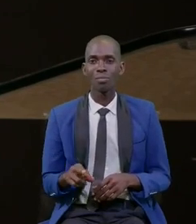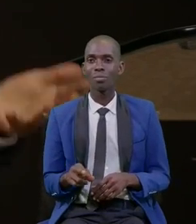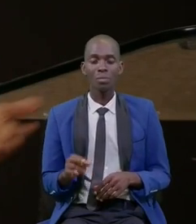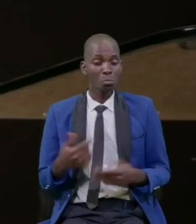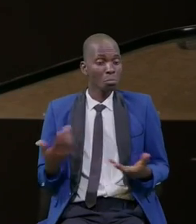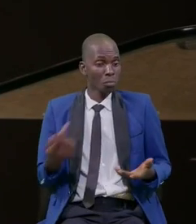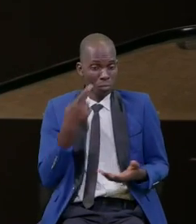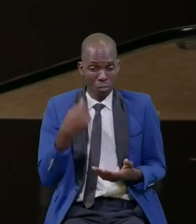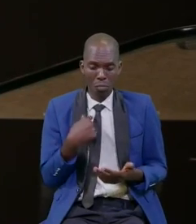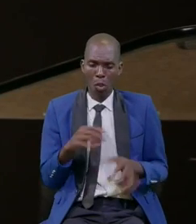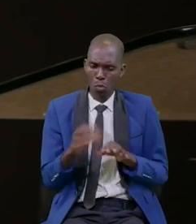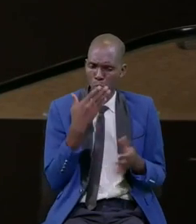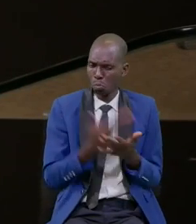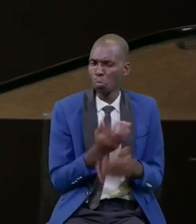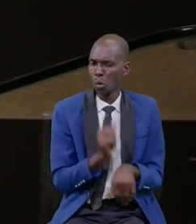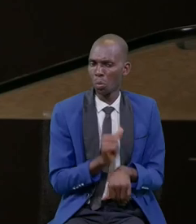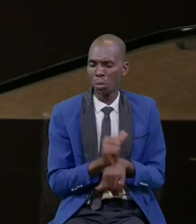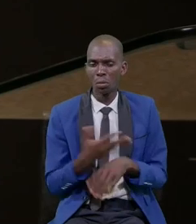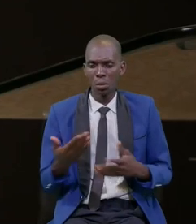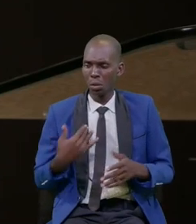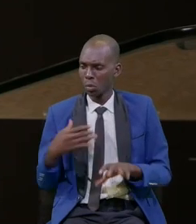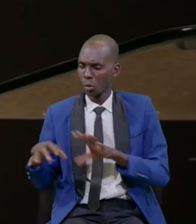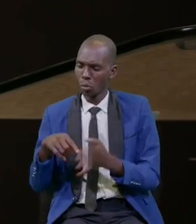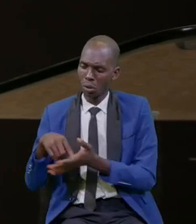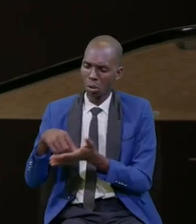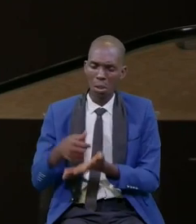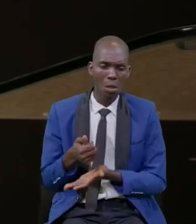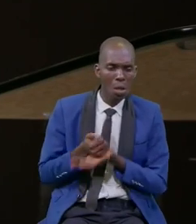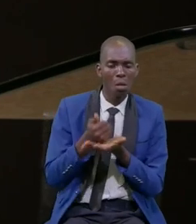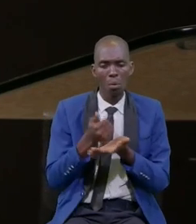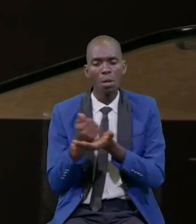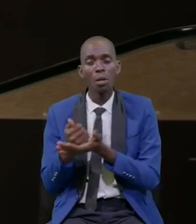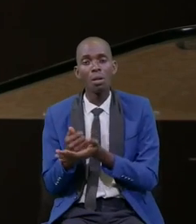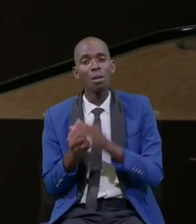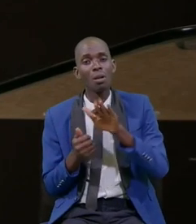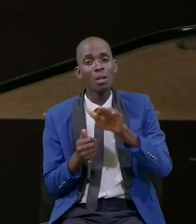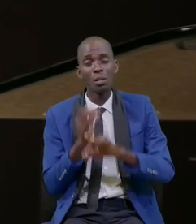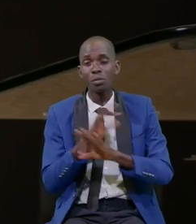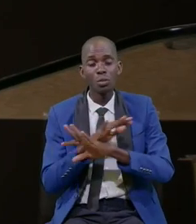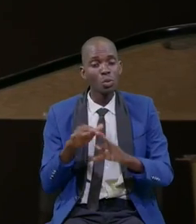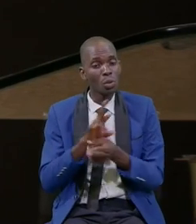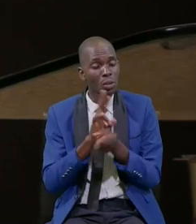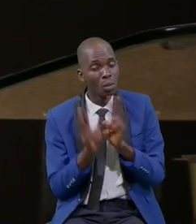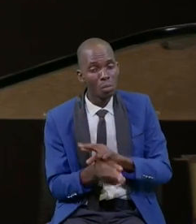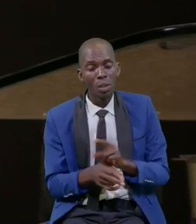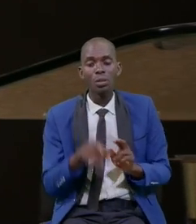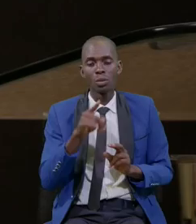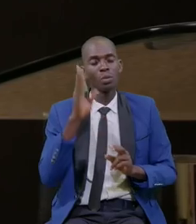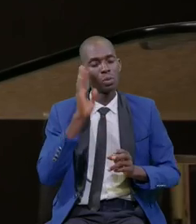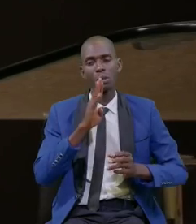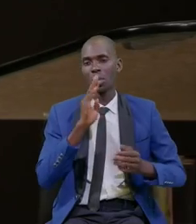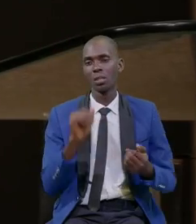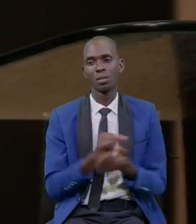que je fais ceci, je fais cela, s'ils ne se repentent pas, ils périront. Et Jésus a